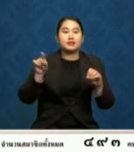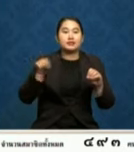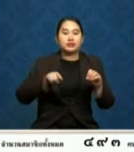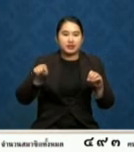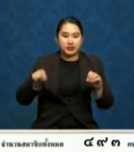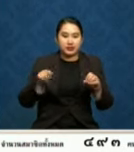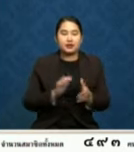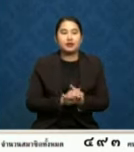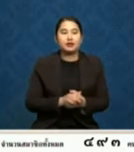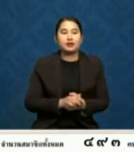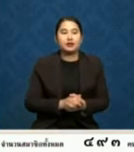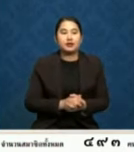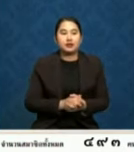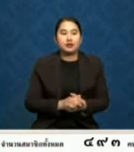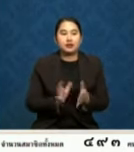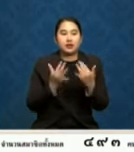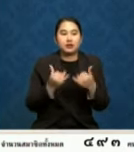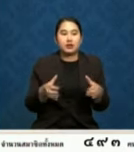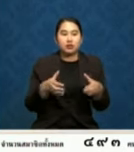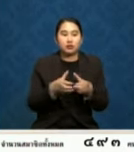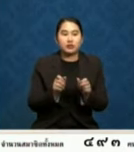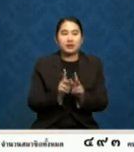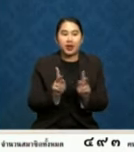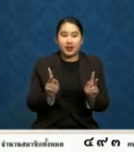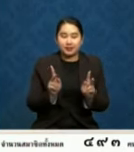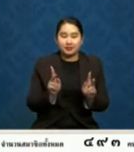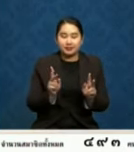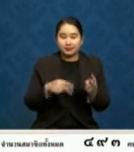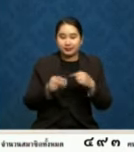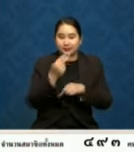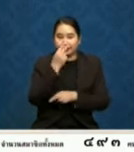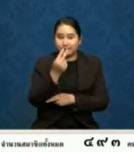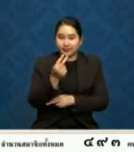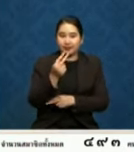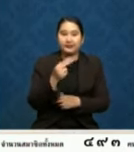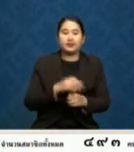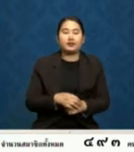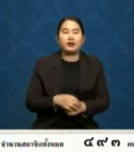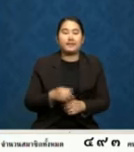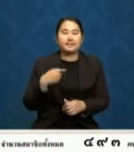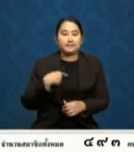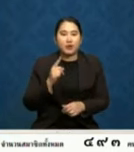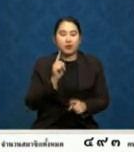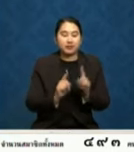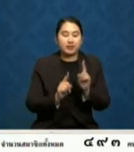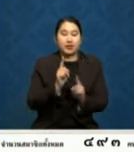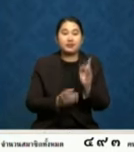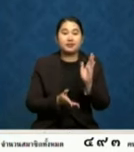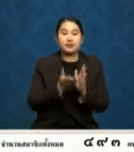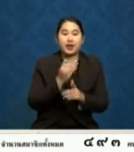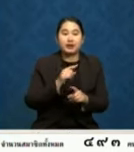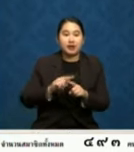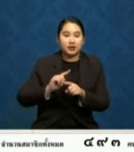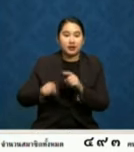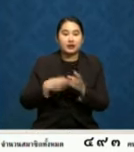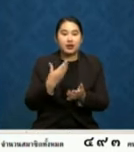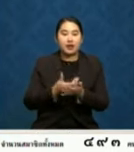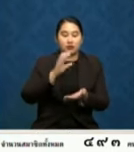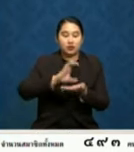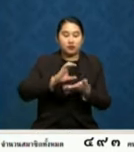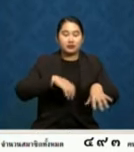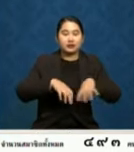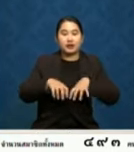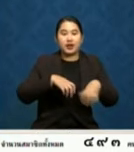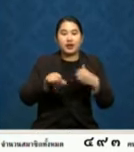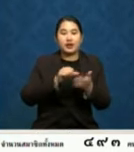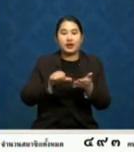นะครับตรงนี้นะครับเอ่อทางกรรมาธิการนะครับก็ได้ไปติดตามนะครับผลสัมฤทธิ์นะครับรวมถึงงบประมาณที่จะจัดตัด